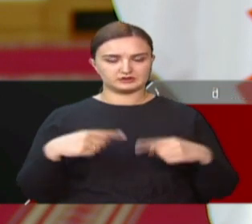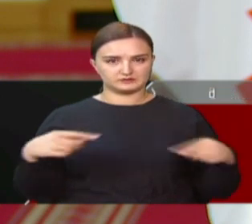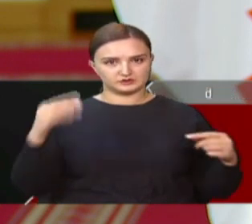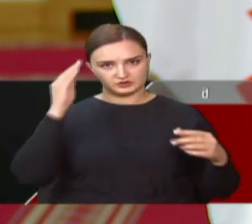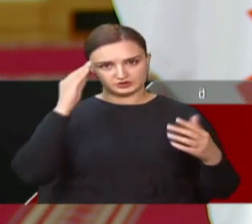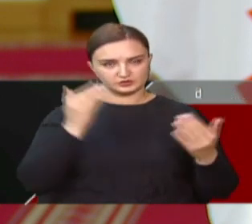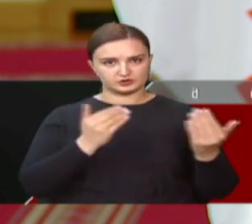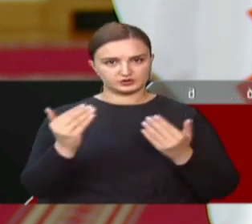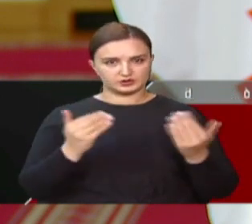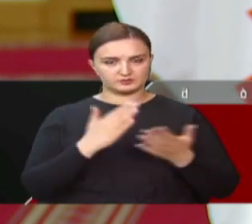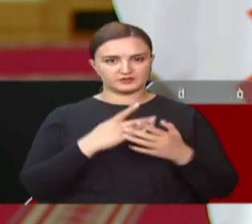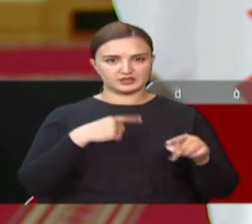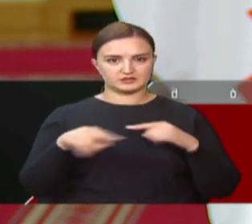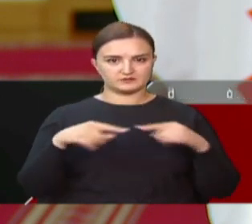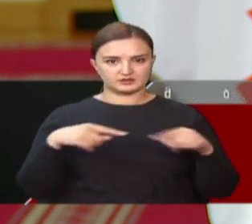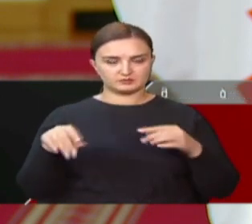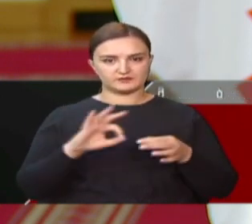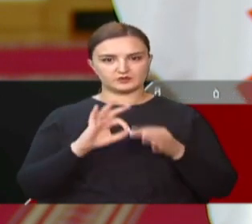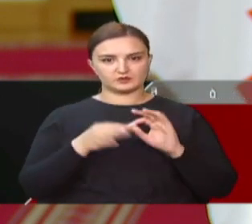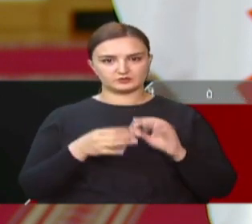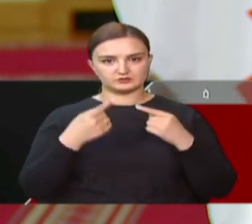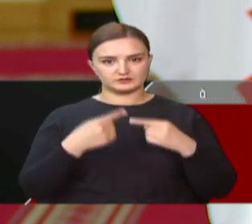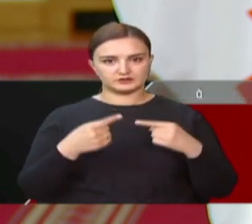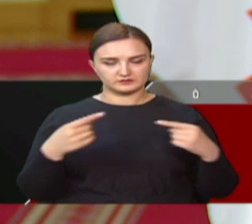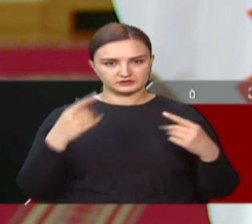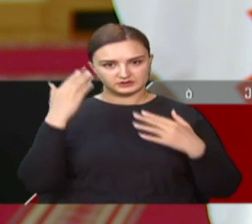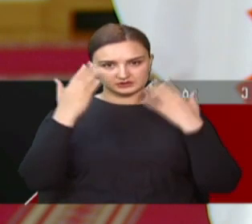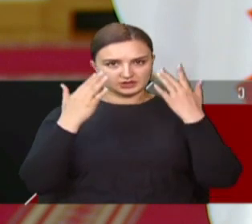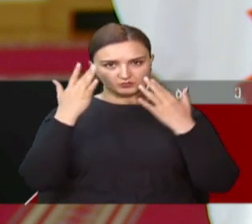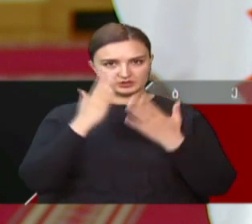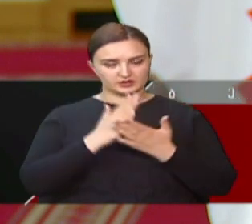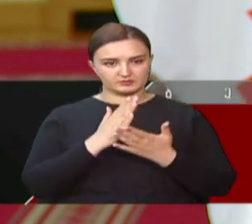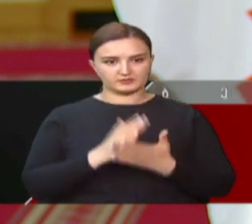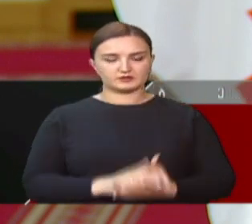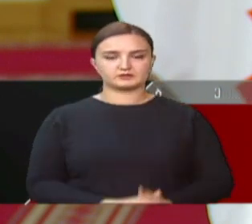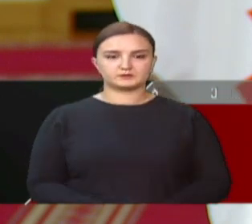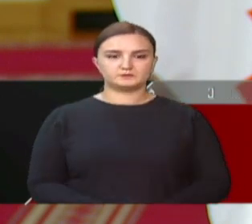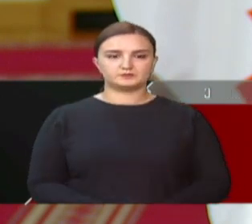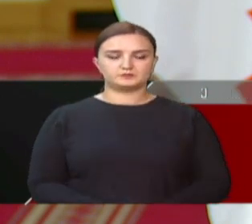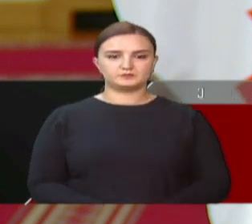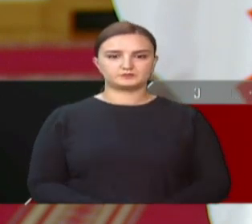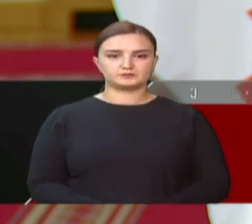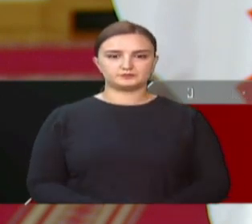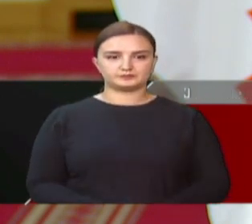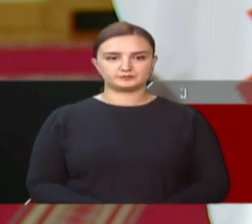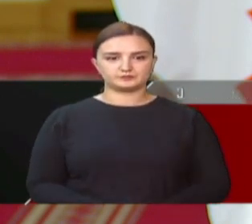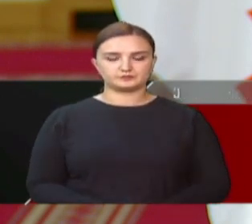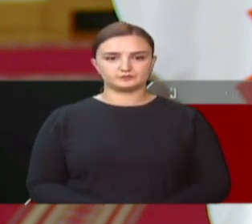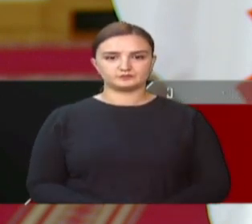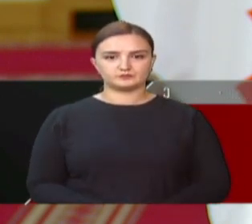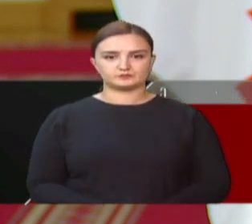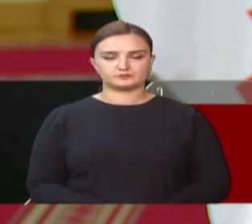შეხედულებები გვაქვს, განსხვავდებით, რაღაც კონკრეტულად სხვადასხვა წარმოდგენები გვაქვს, მაგრამ ესეთი კინკლაობაც და